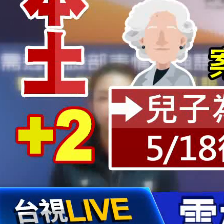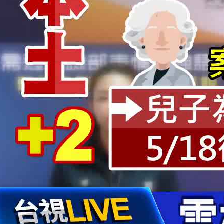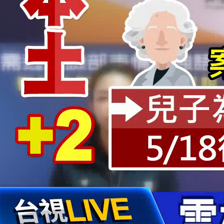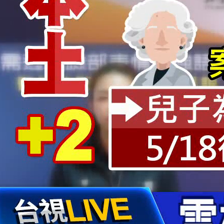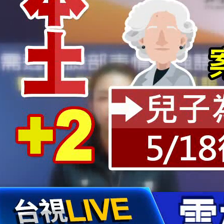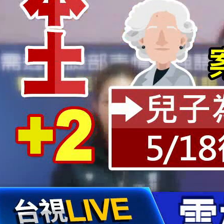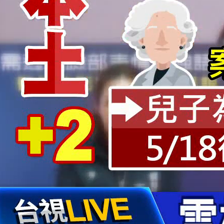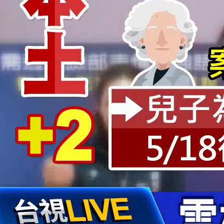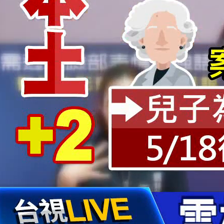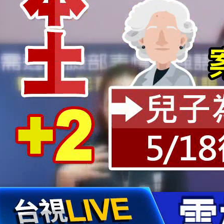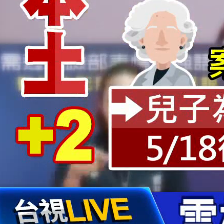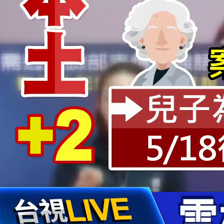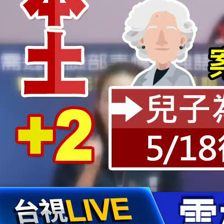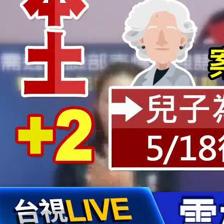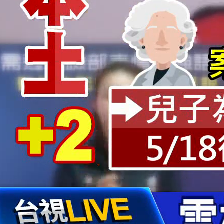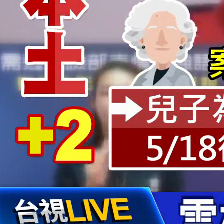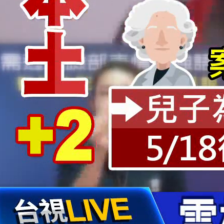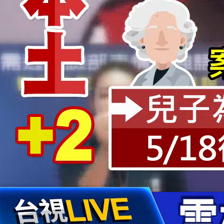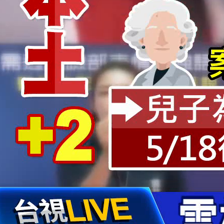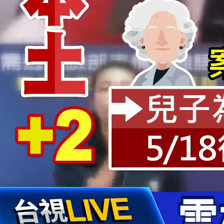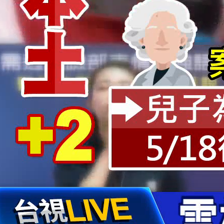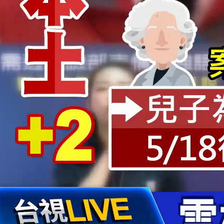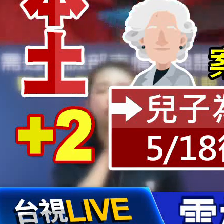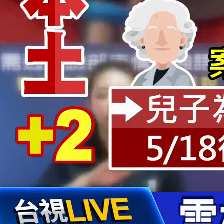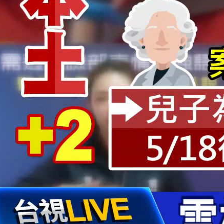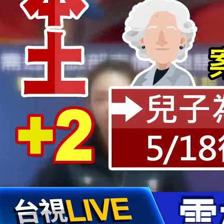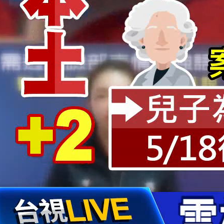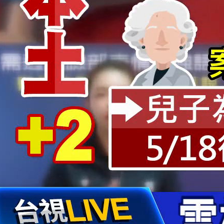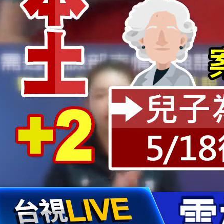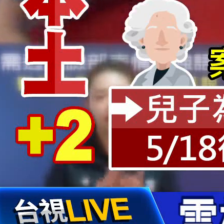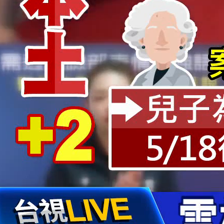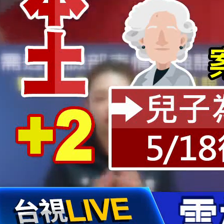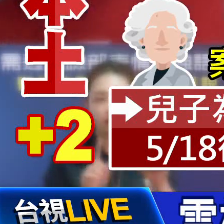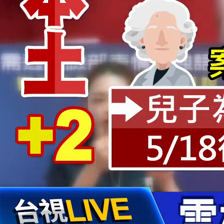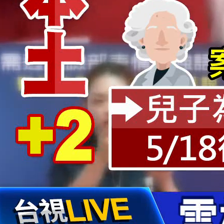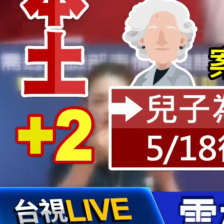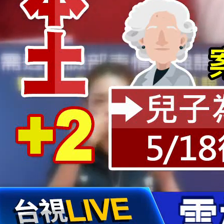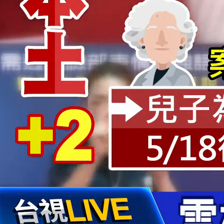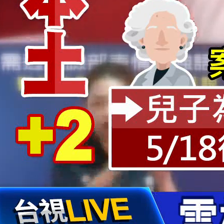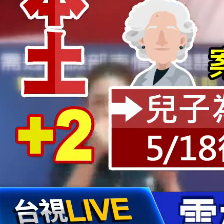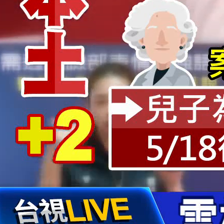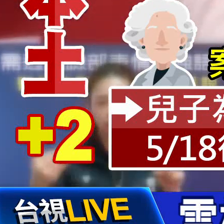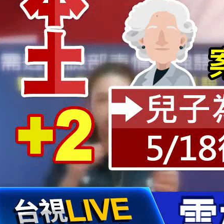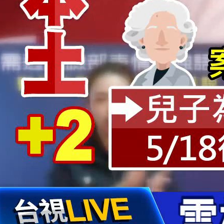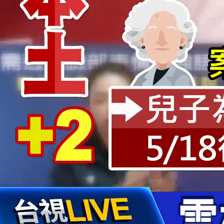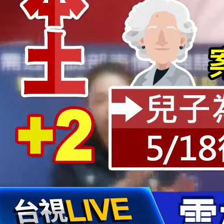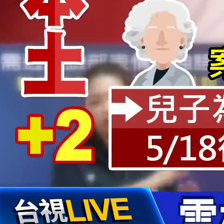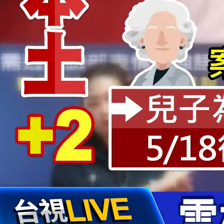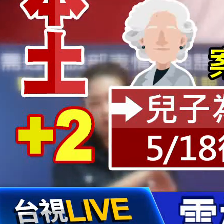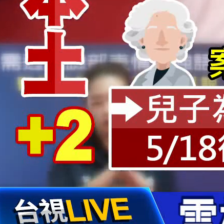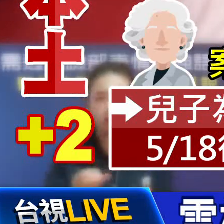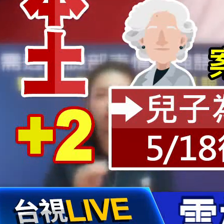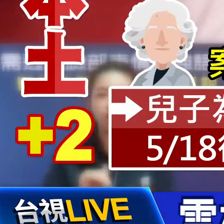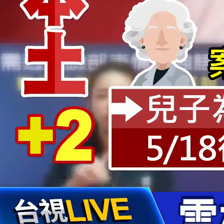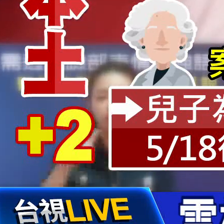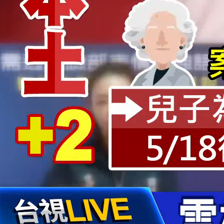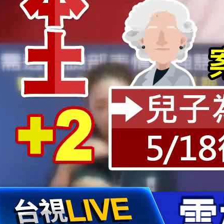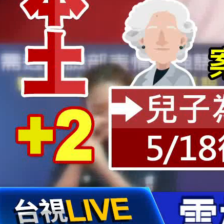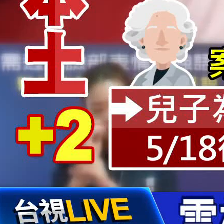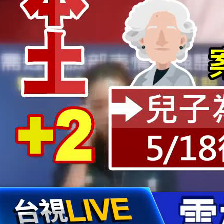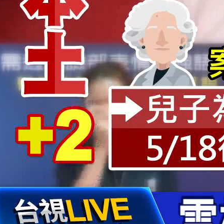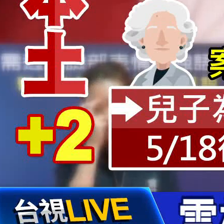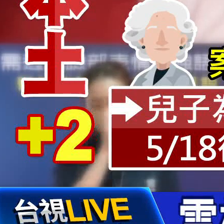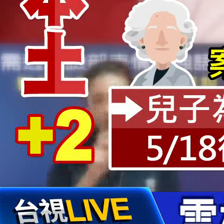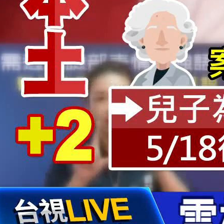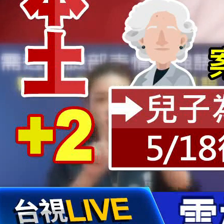3868，父亲曾经到过万华茶艺馆唱歌；而案4222是案3937的母亲。这两例都是